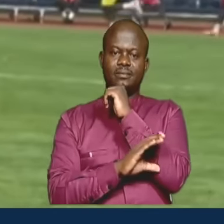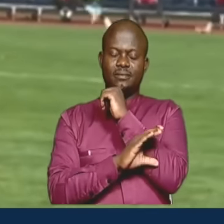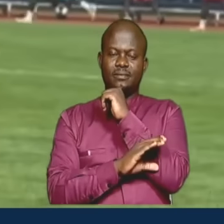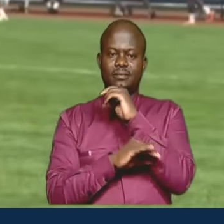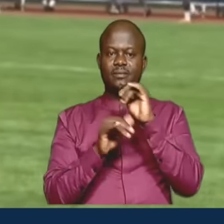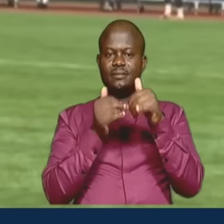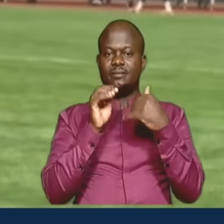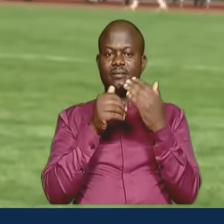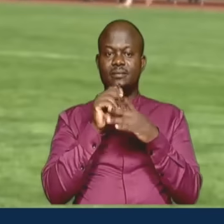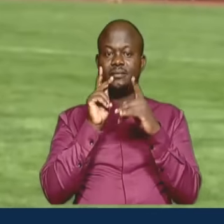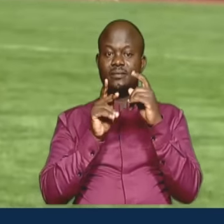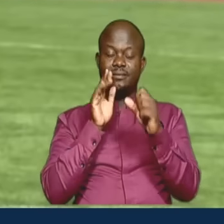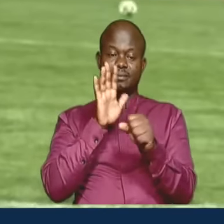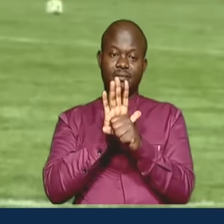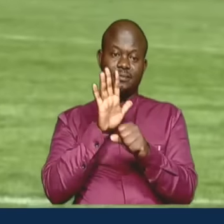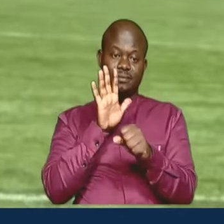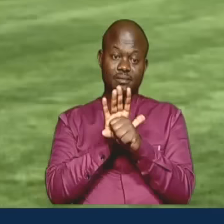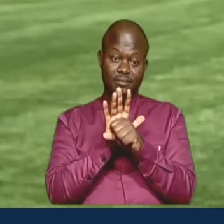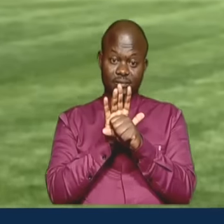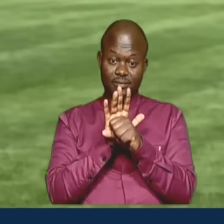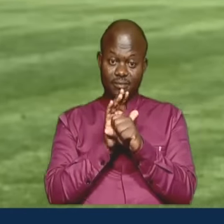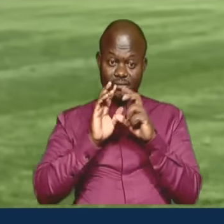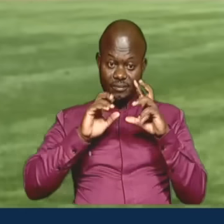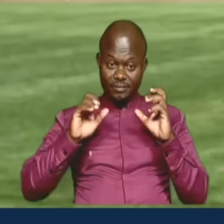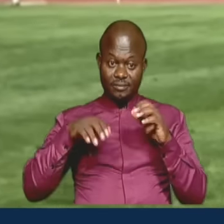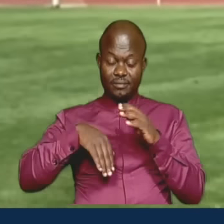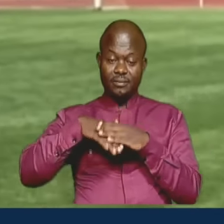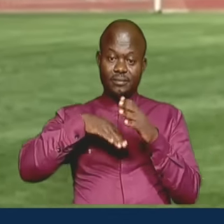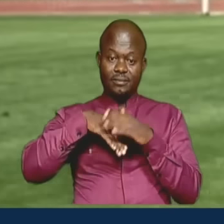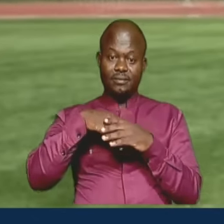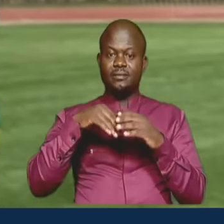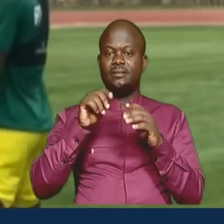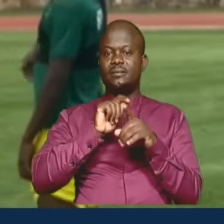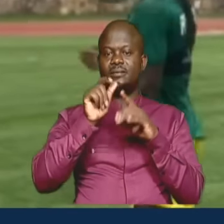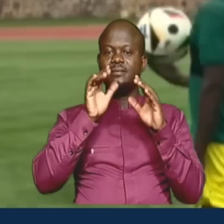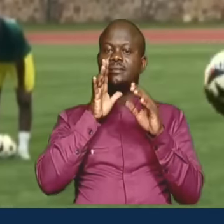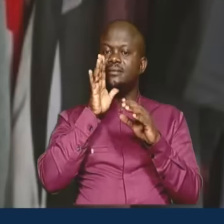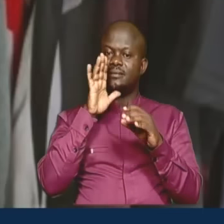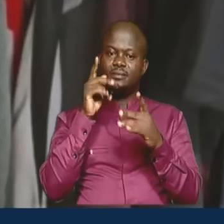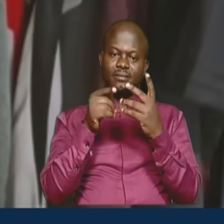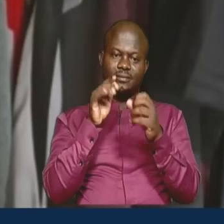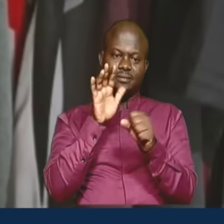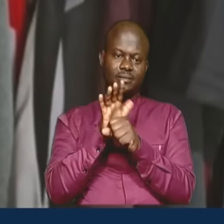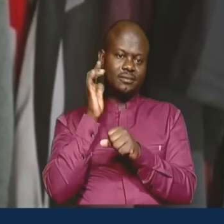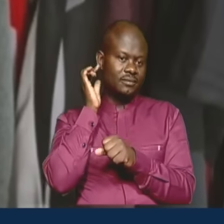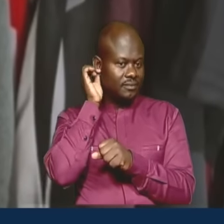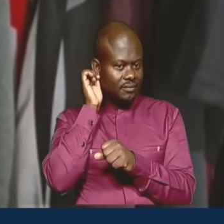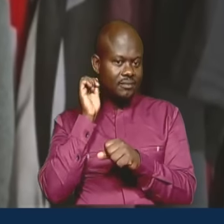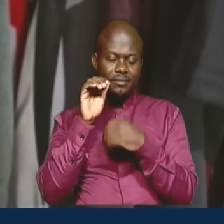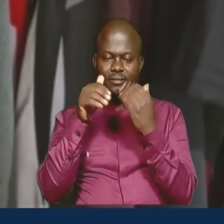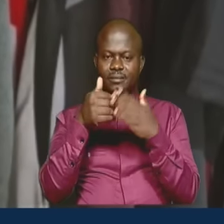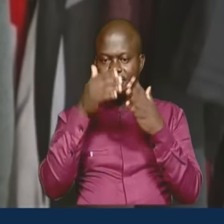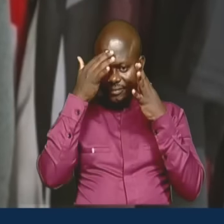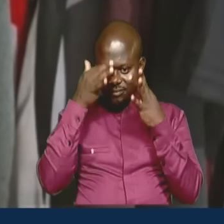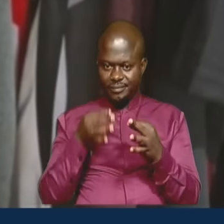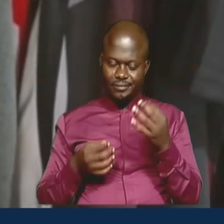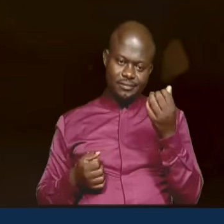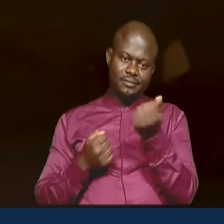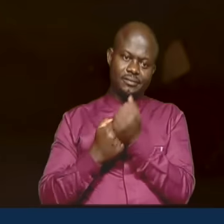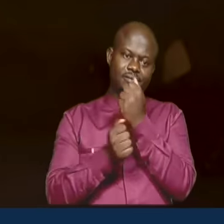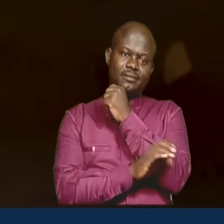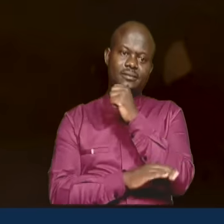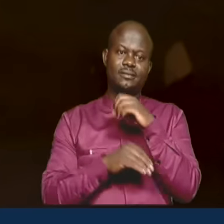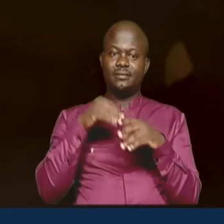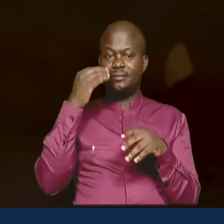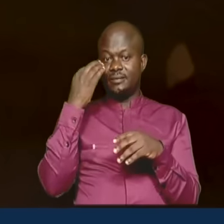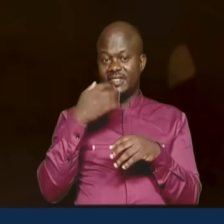N'umukino abaturage, abasesenguzi ba ruhago, abakinnyi ndetse n'abatoza bategerejeho byinshi. By'umwihariko abaturage biyemeje gushyigikira ikipe y'igihugu. Niyo